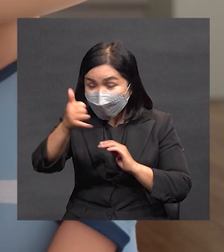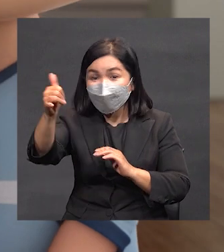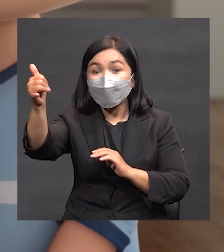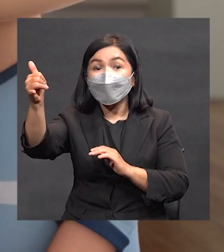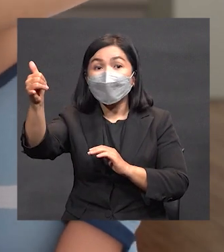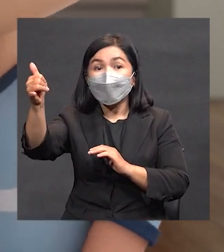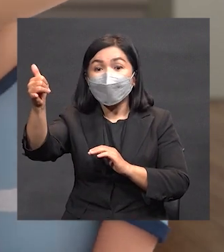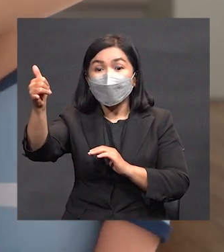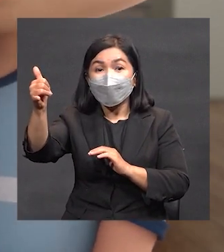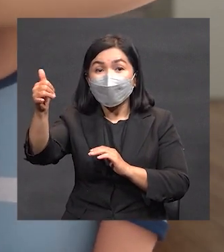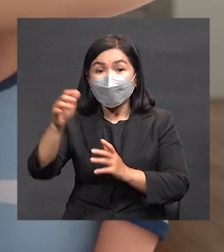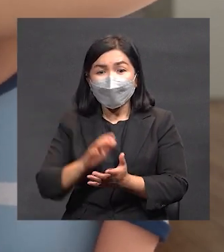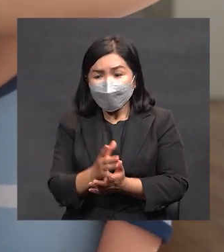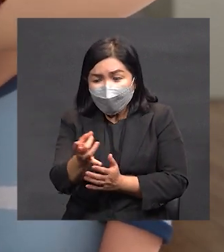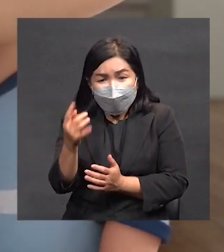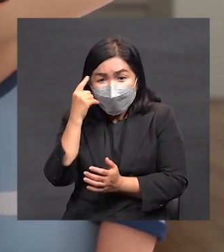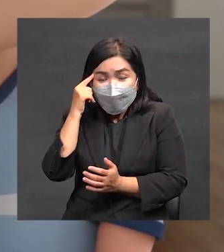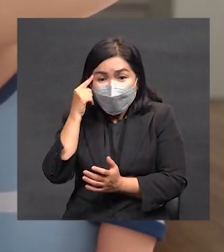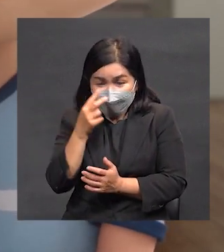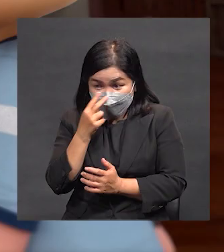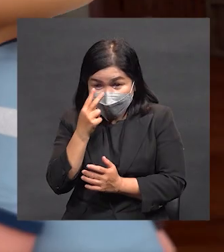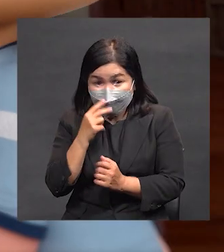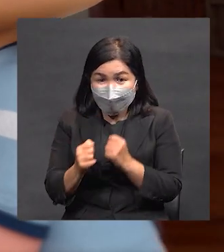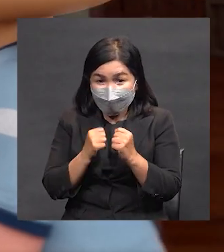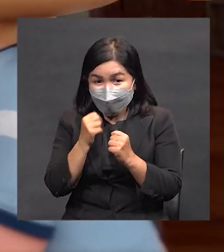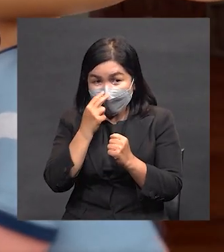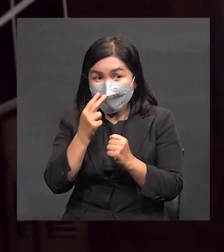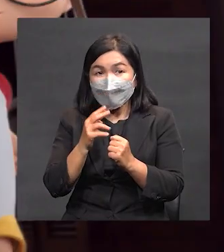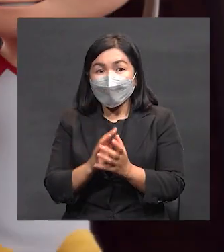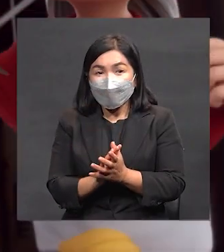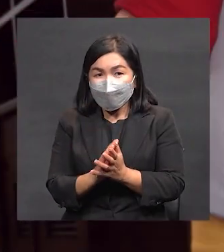ตะวันแก่นแก้วเป็นอะไรไม่รู้ไปดูกันเร็ว